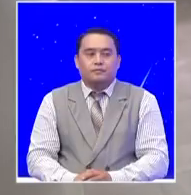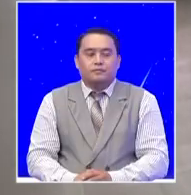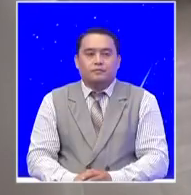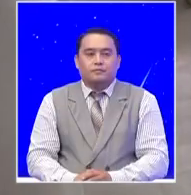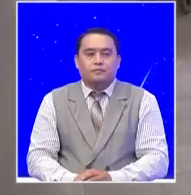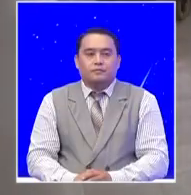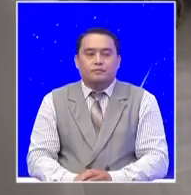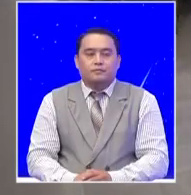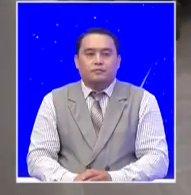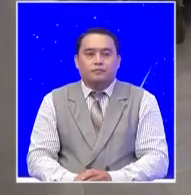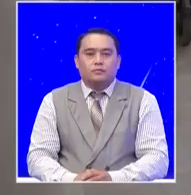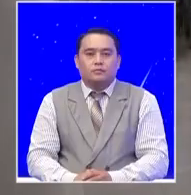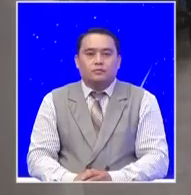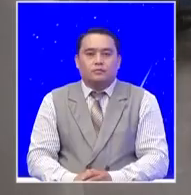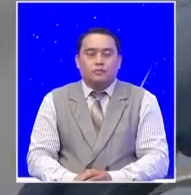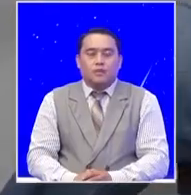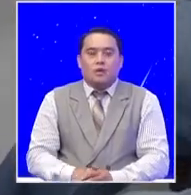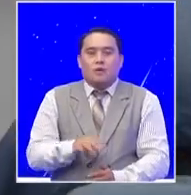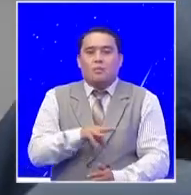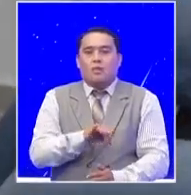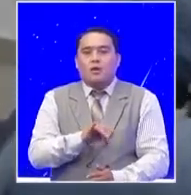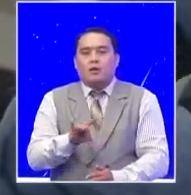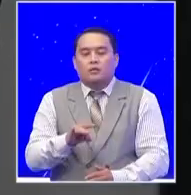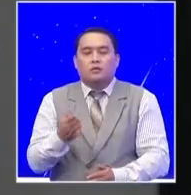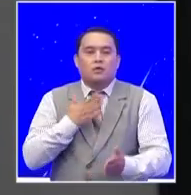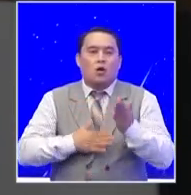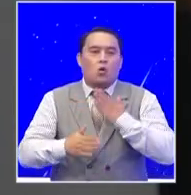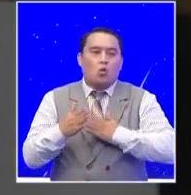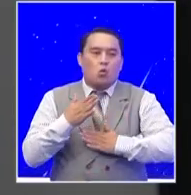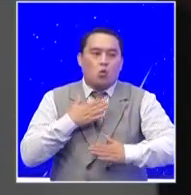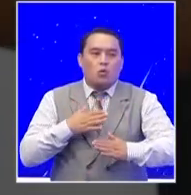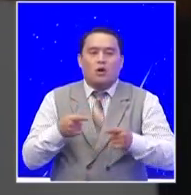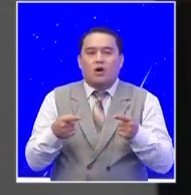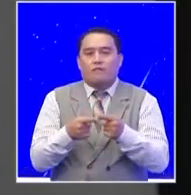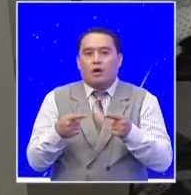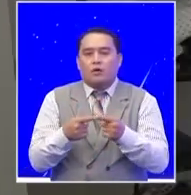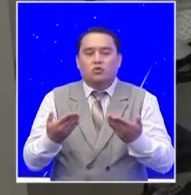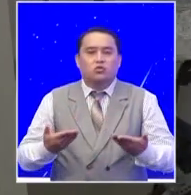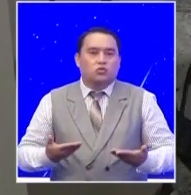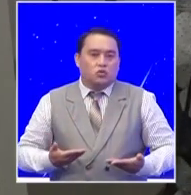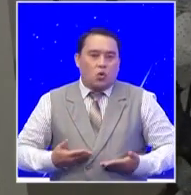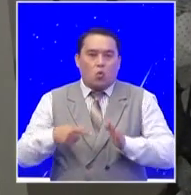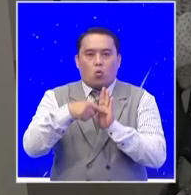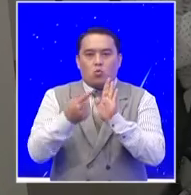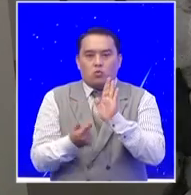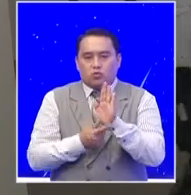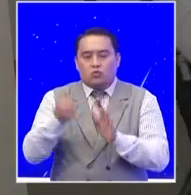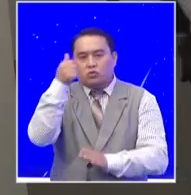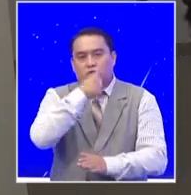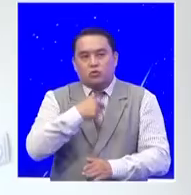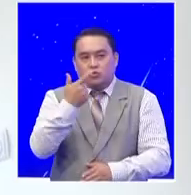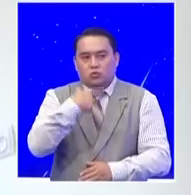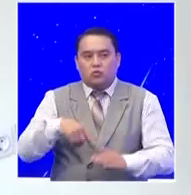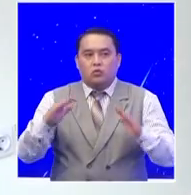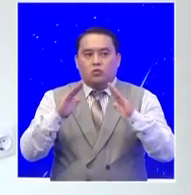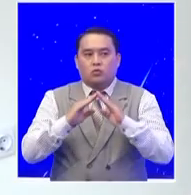Марат Абдылдаев осы бір қуанышты сәтті ұзақ жыл күтті. Бүгінге дейін жалдамалы пәтер жалдап келген. 17 жылдан соң міне өз үйіне